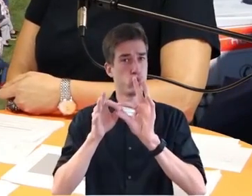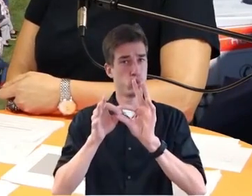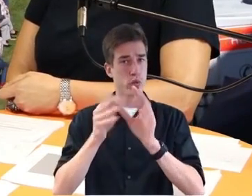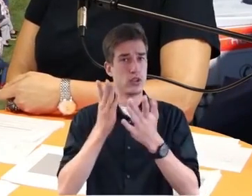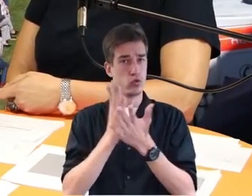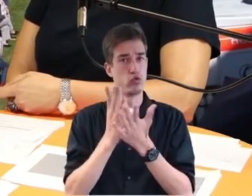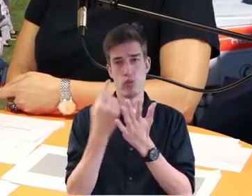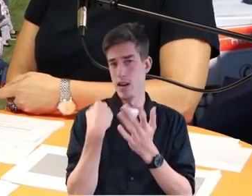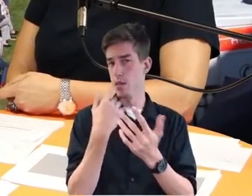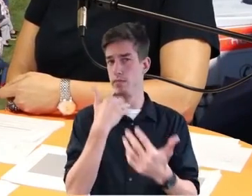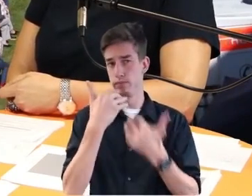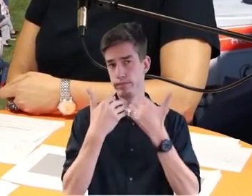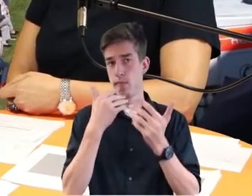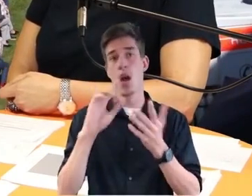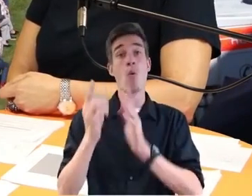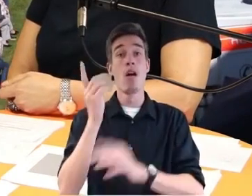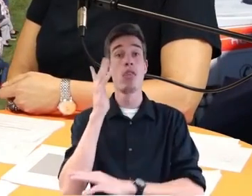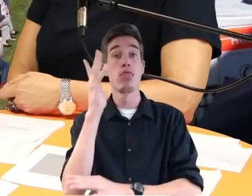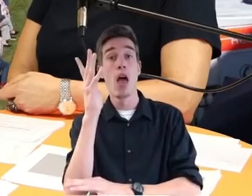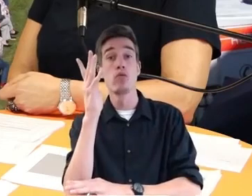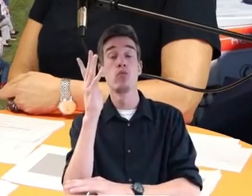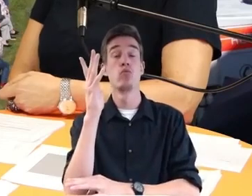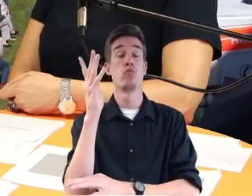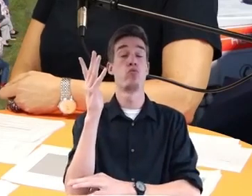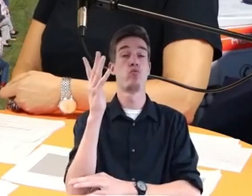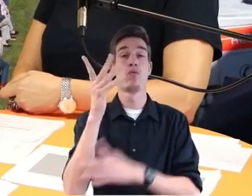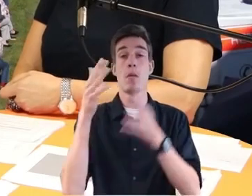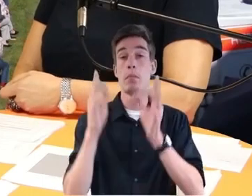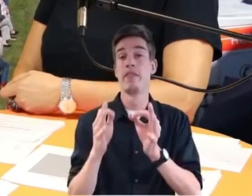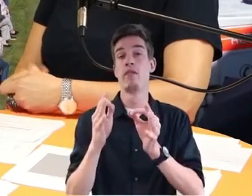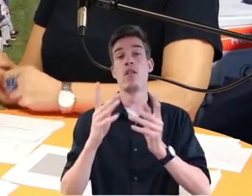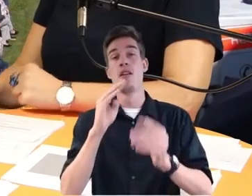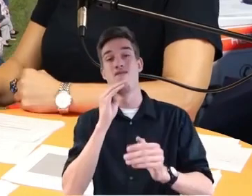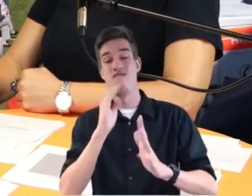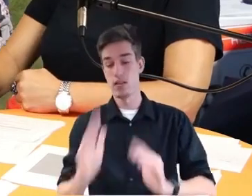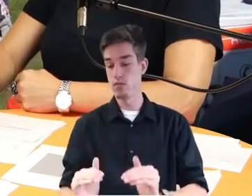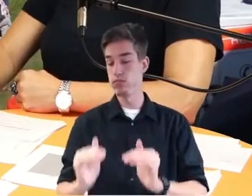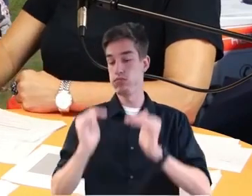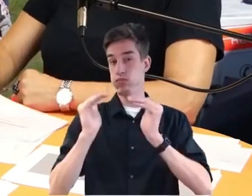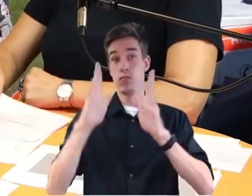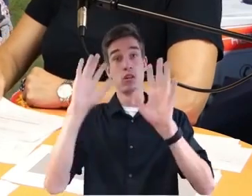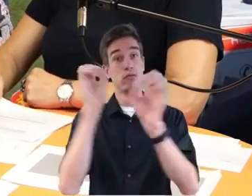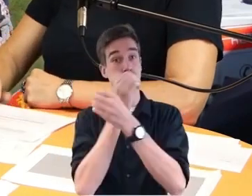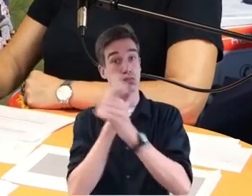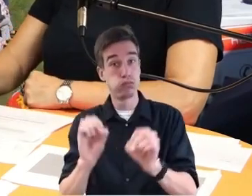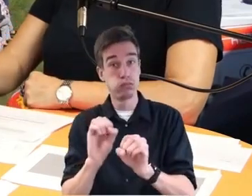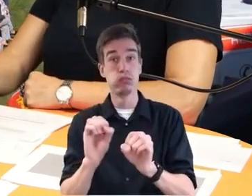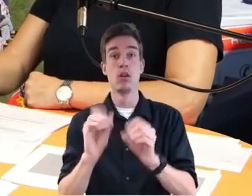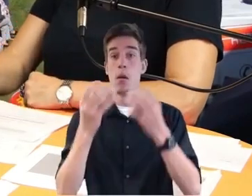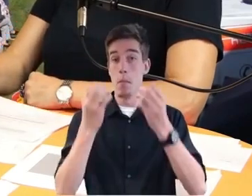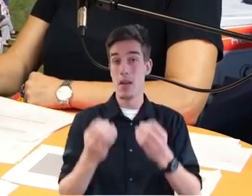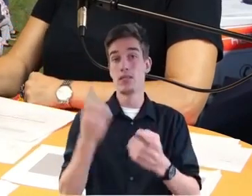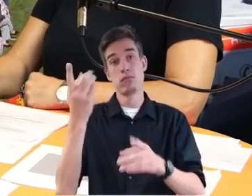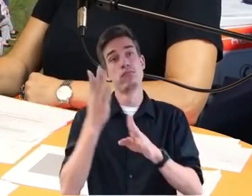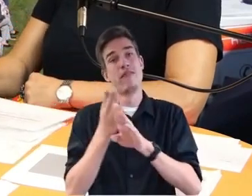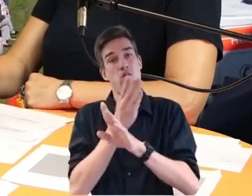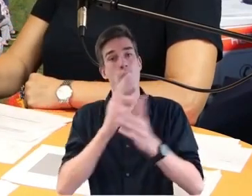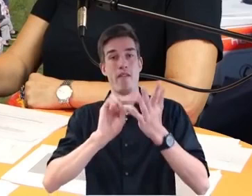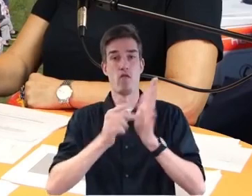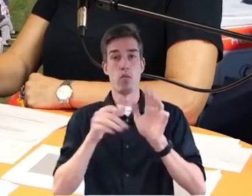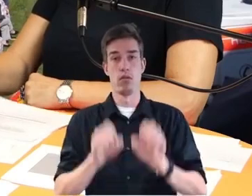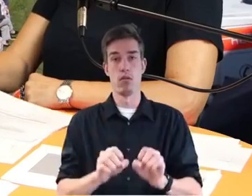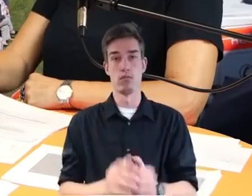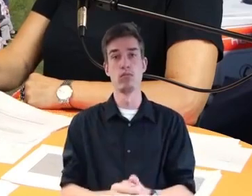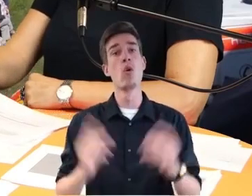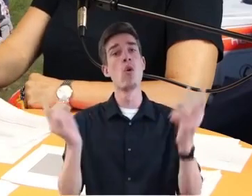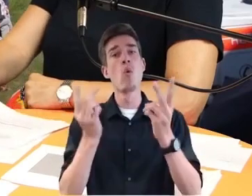auch Naturereignisse wie Hochwasser, Unwetter, wie man sich auf solche Situationen vorbereiten kann, aber auch